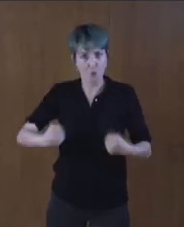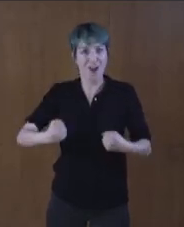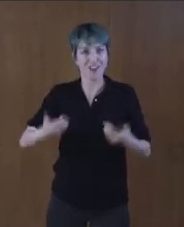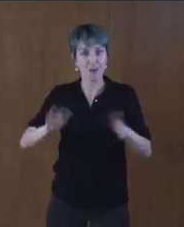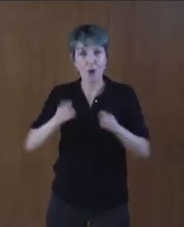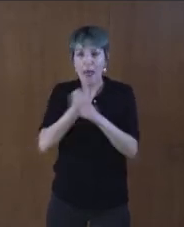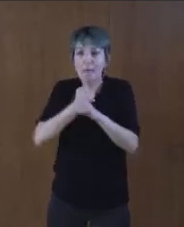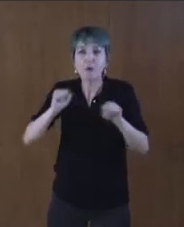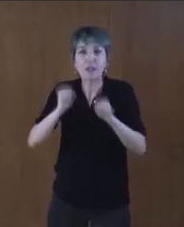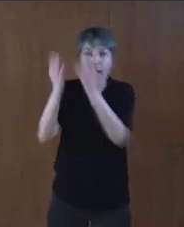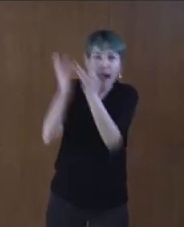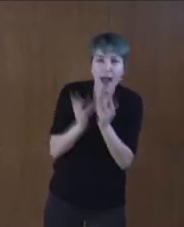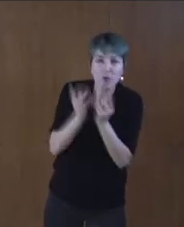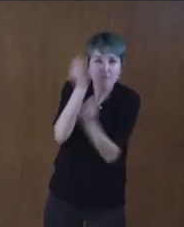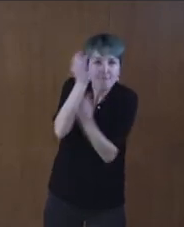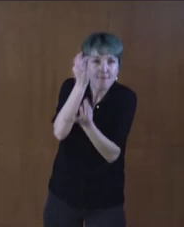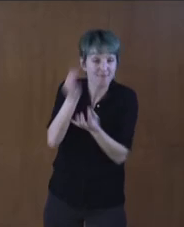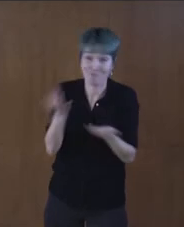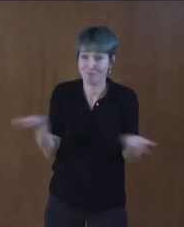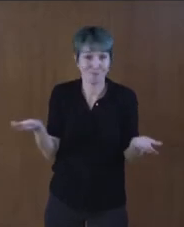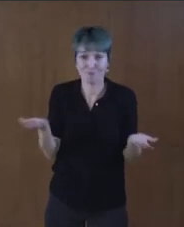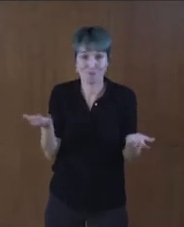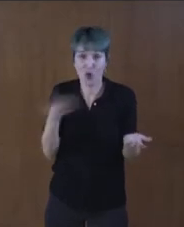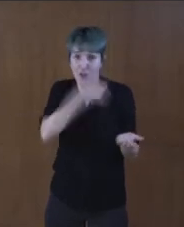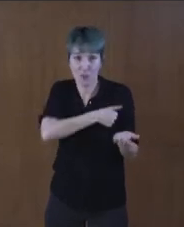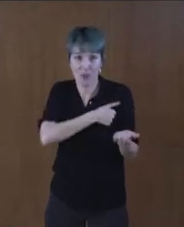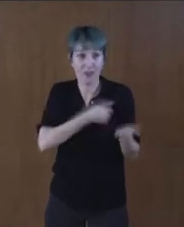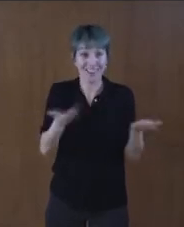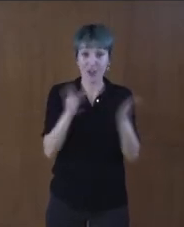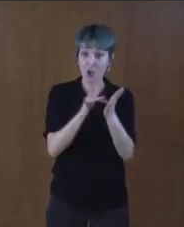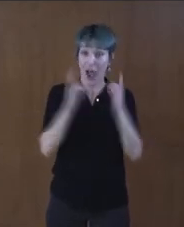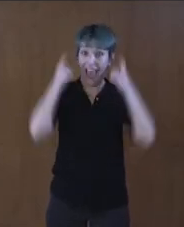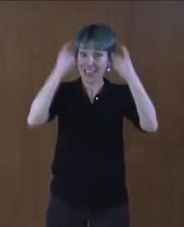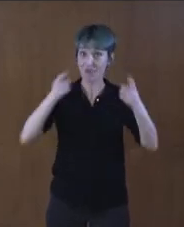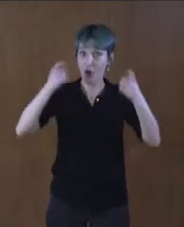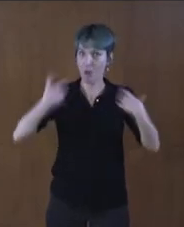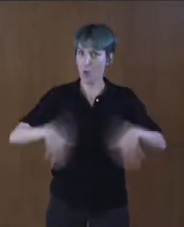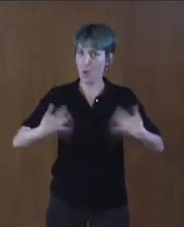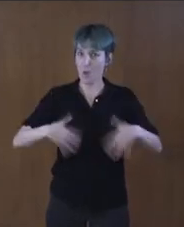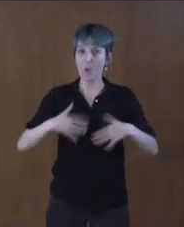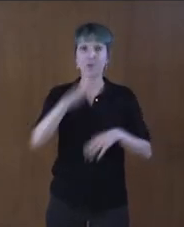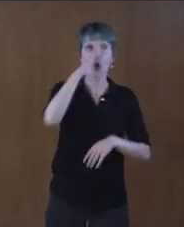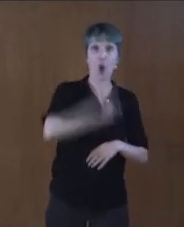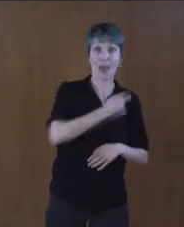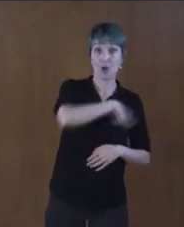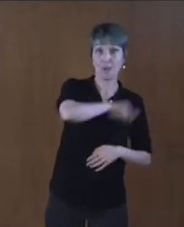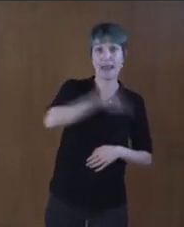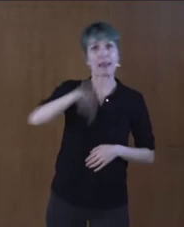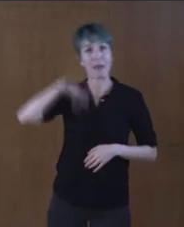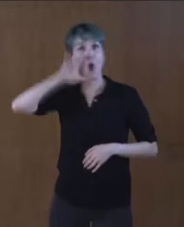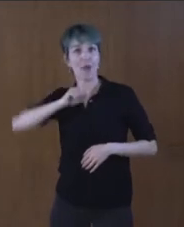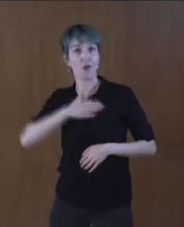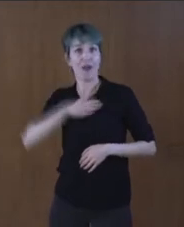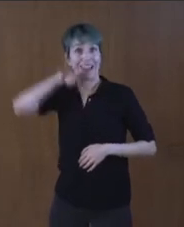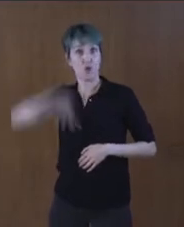impossible saber quan. En un esforç encomiable, els diversos governs espanyols i